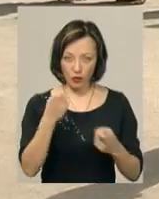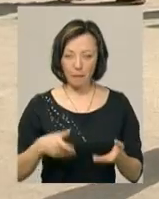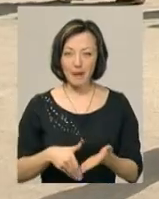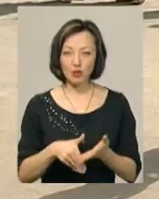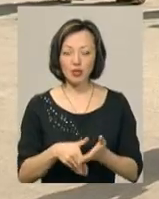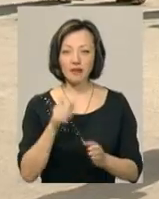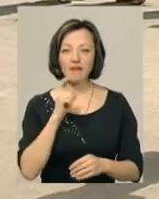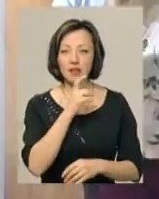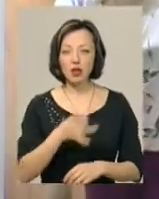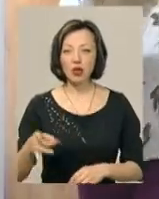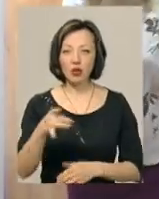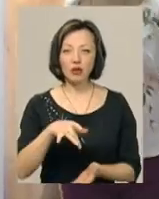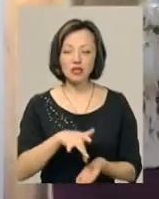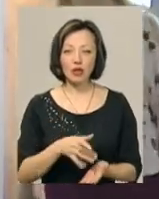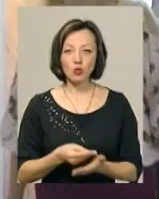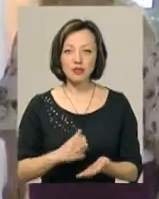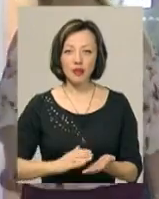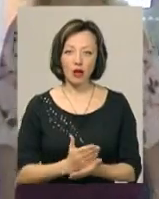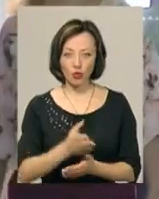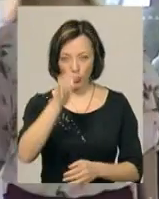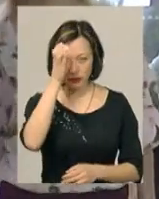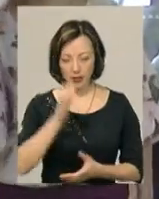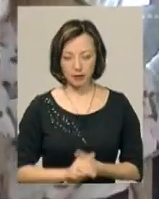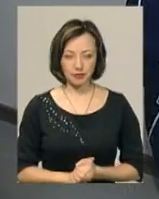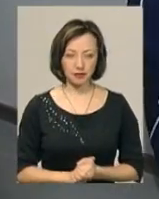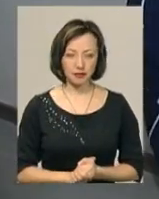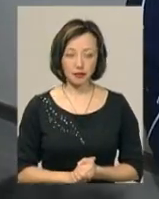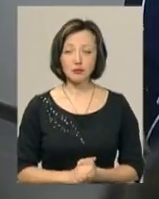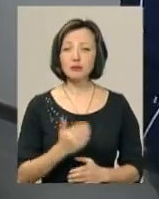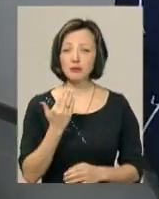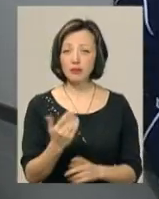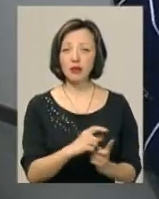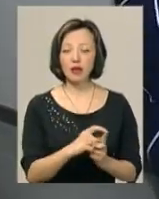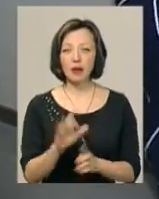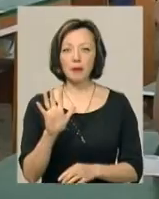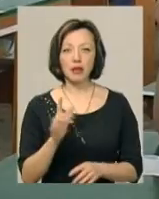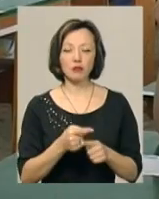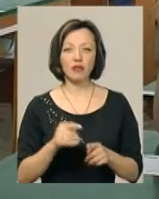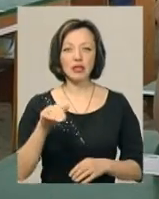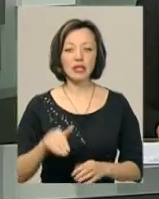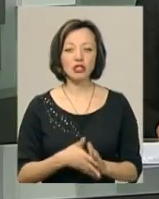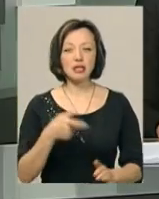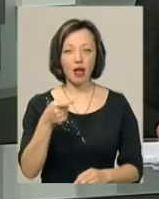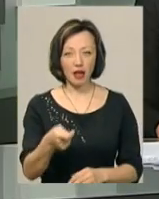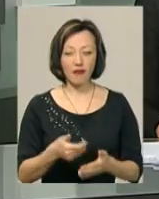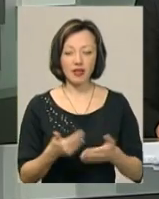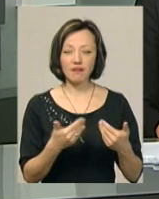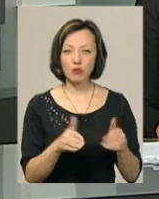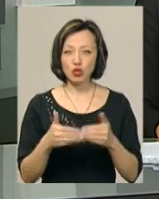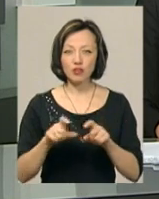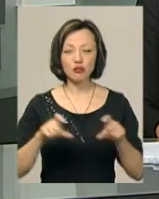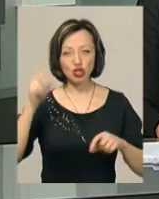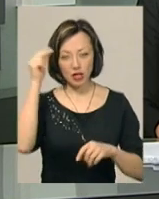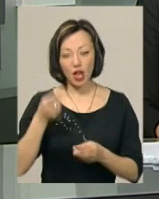методист Вінницького регіонального центру оцінювання якості освіти Ірина Ковальчук. За її словами, 5,5 тисяч заяв надійшли від випускників